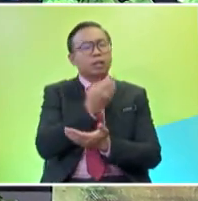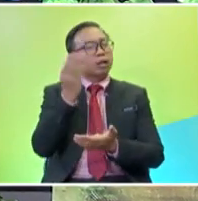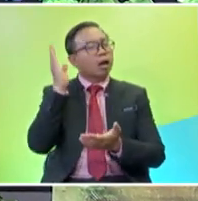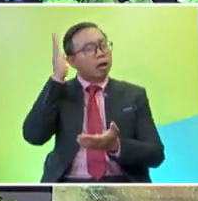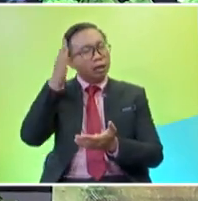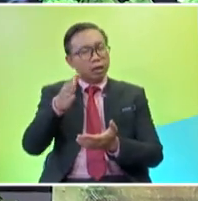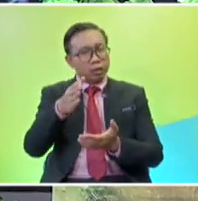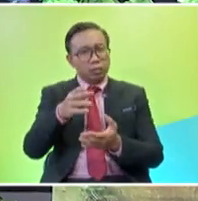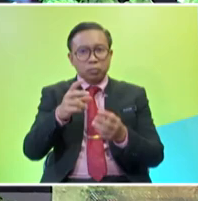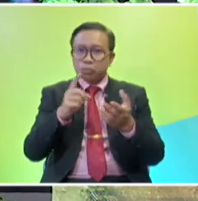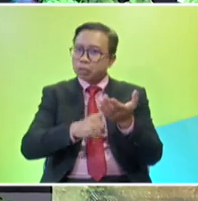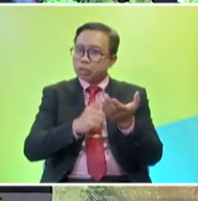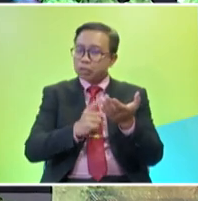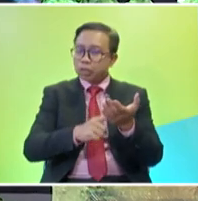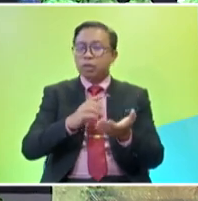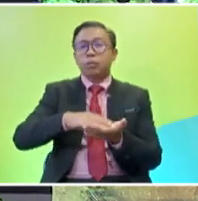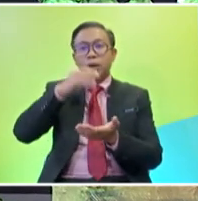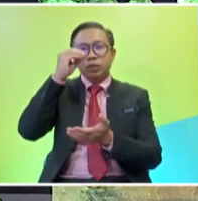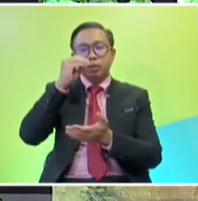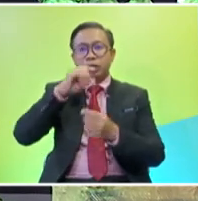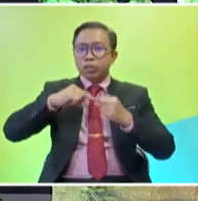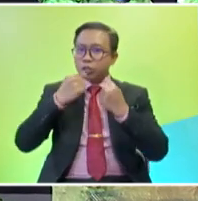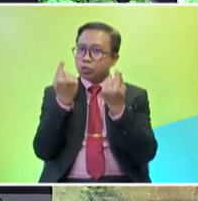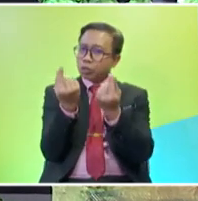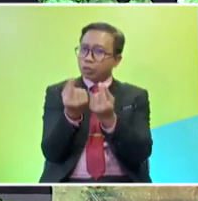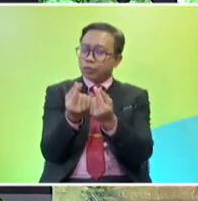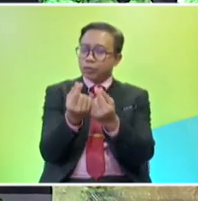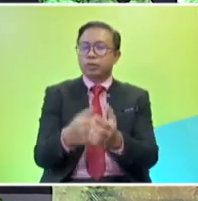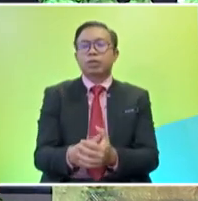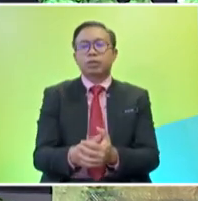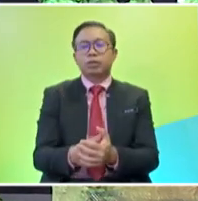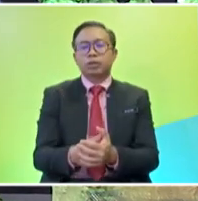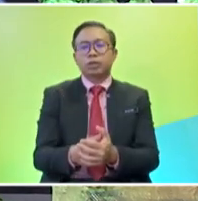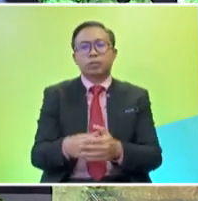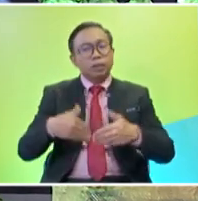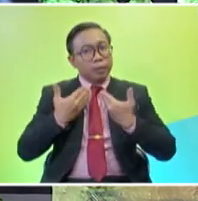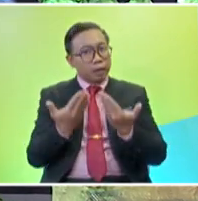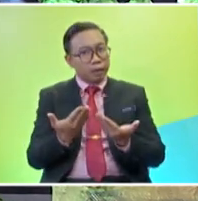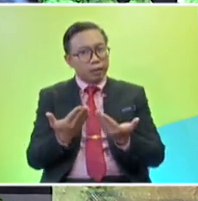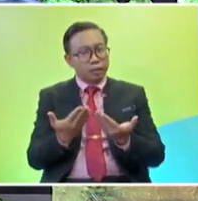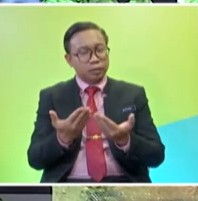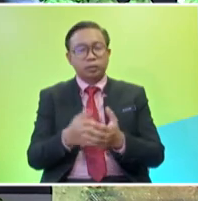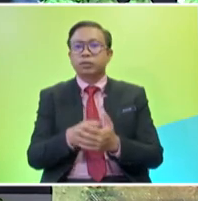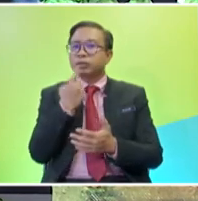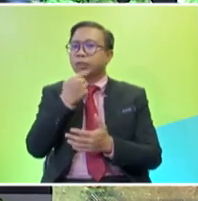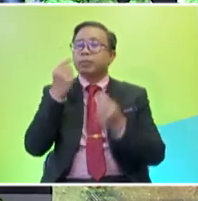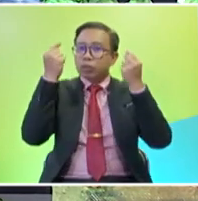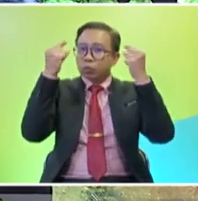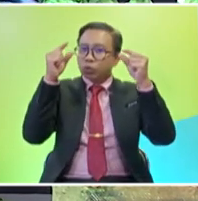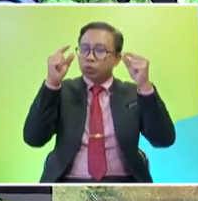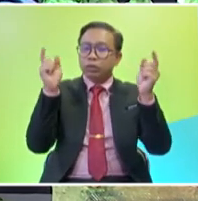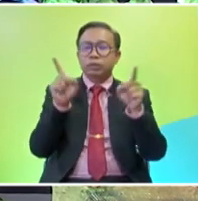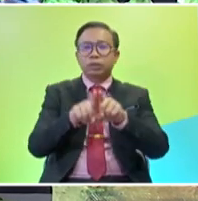dan berdiskusi satu mata pencaharian yang cukup menarik yaitu geografi Tapi sebelum itu persoalannya sekarang ini Siapakah guru yang akan bersama